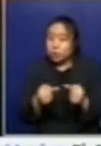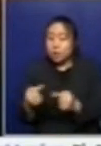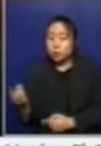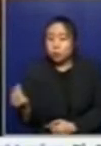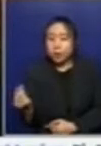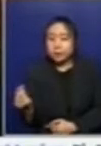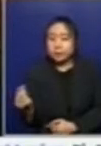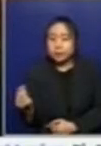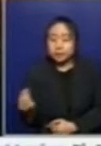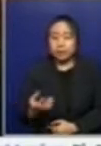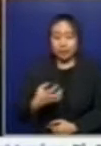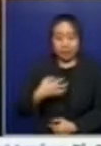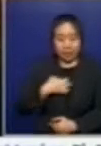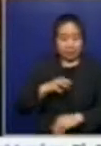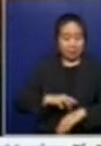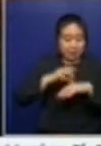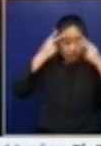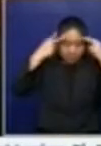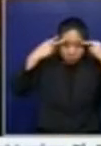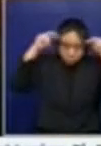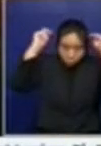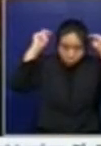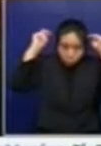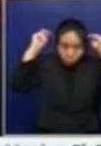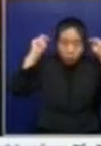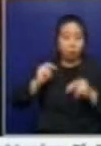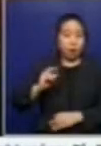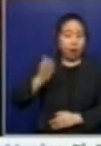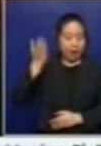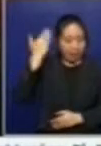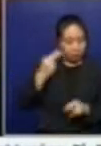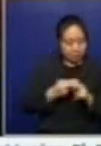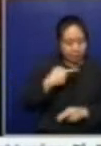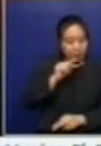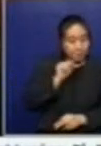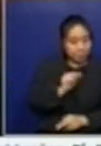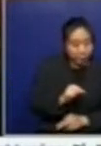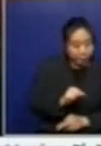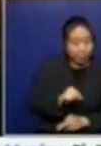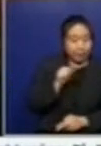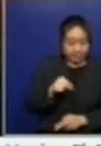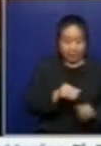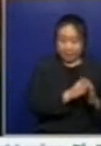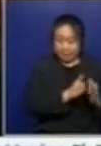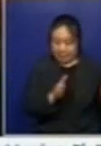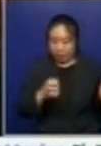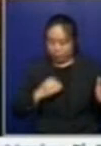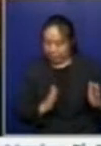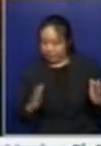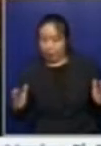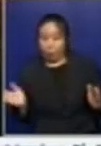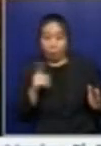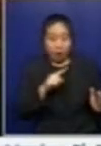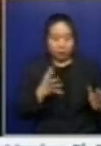จะลบสถิติการดำรงตำแหน่งนายกรัฐมนตรีของท่านจอมพลป.พิบูลสงครามหรือเปล่าครับตอนนี้ก็6ปีแล้